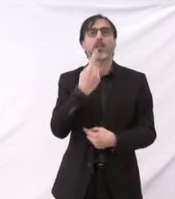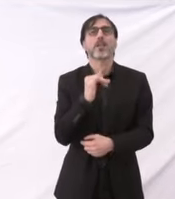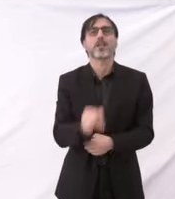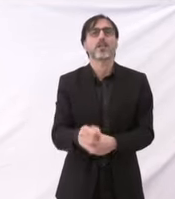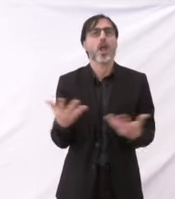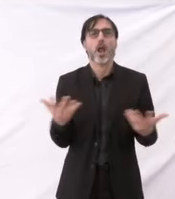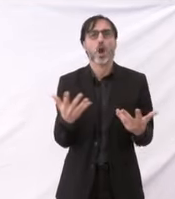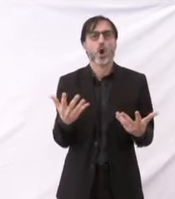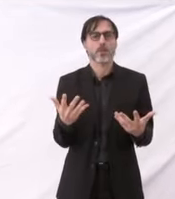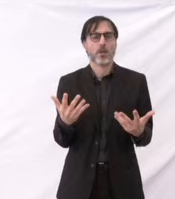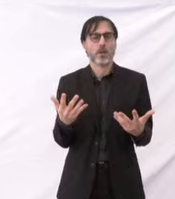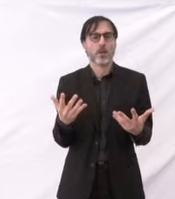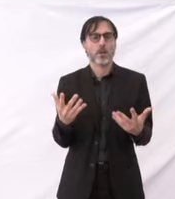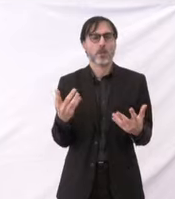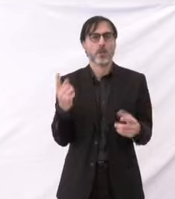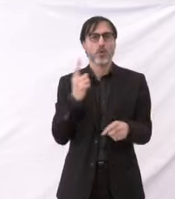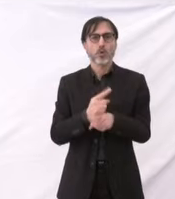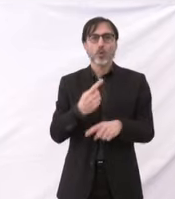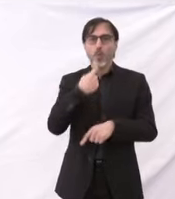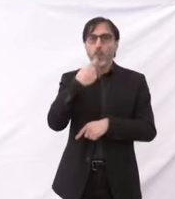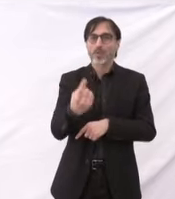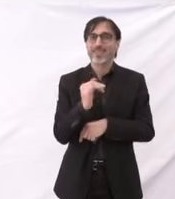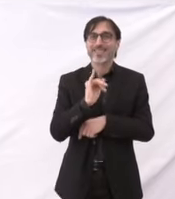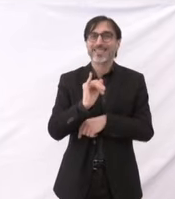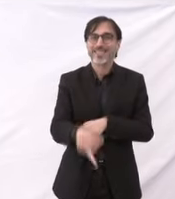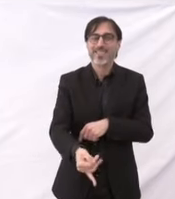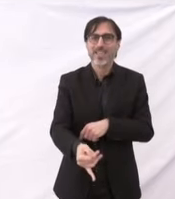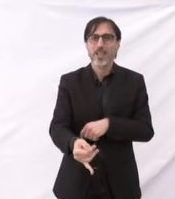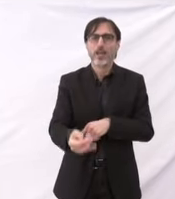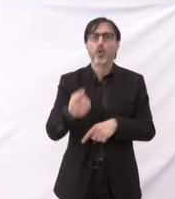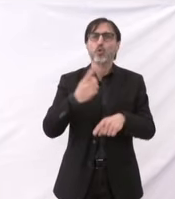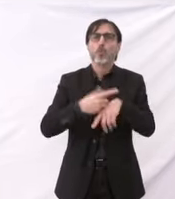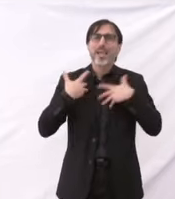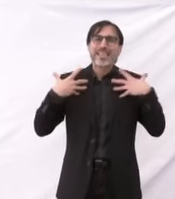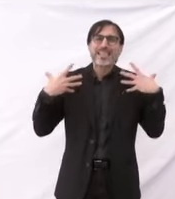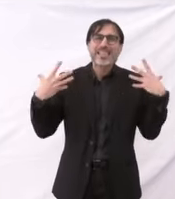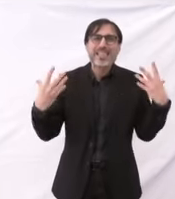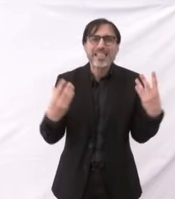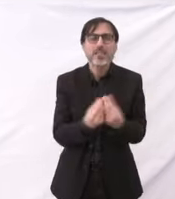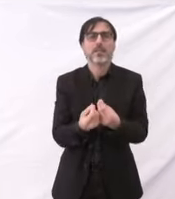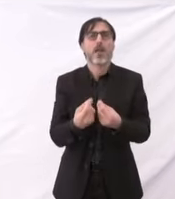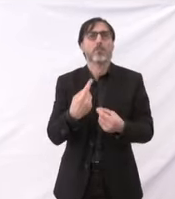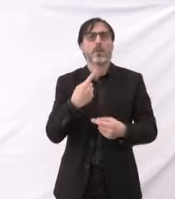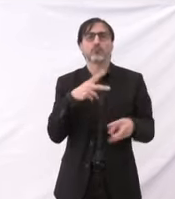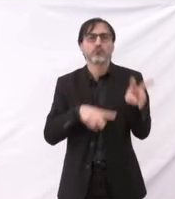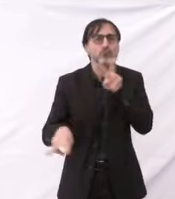sì. Dobbiamo dire sì, dobbiamo insieme trovare di sì.